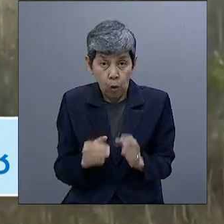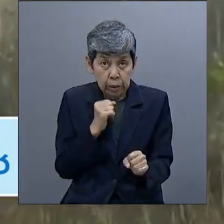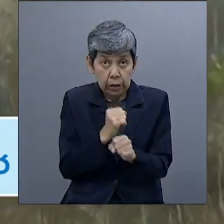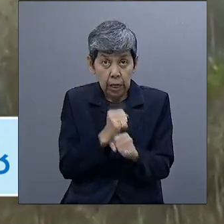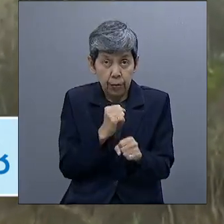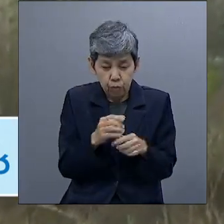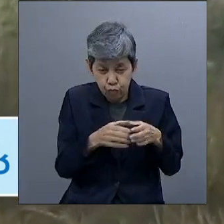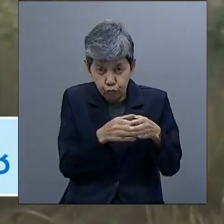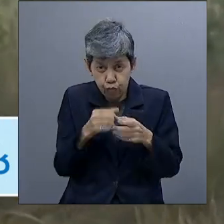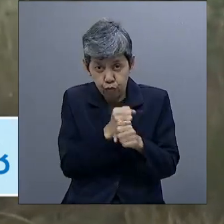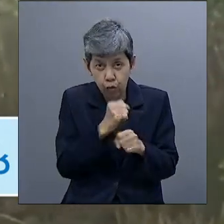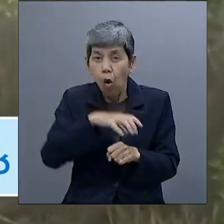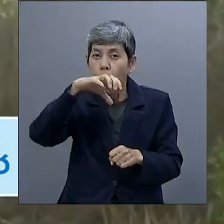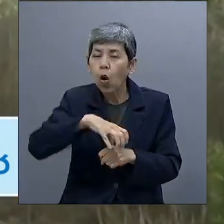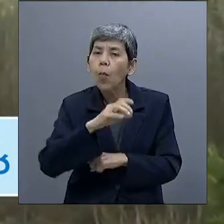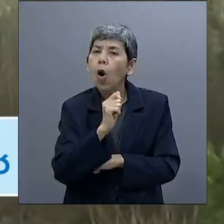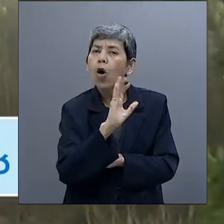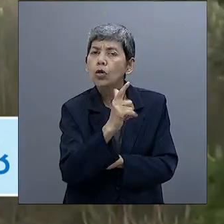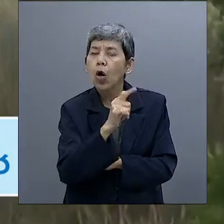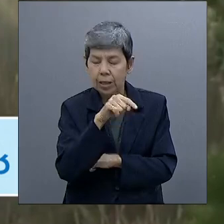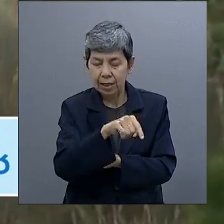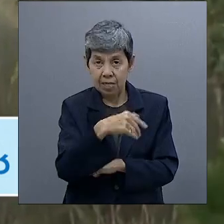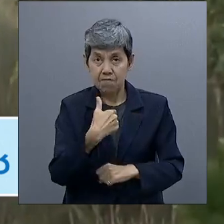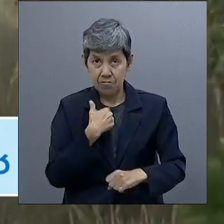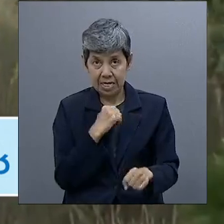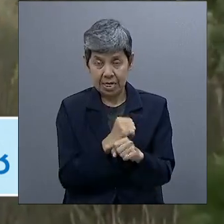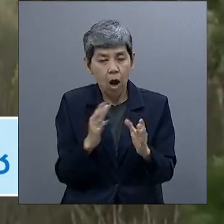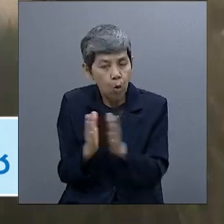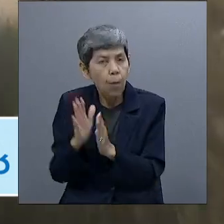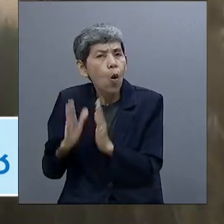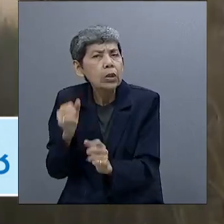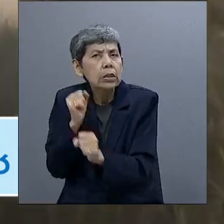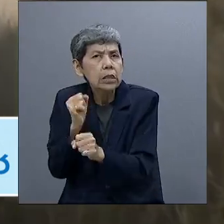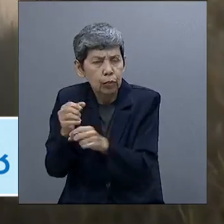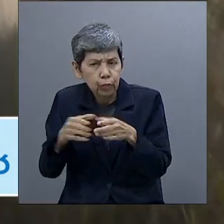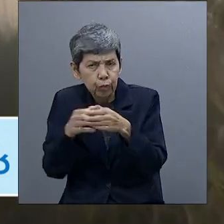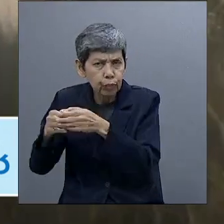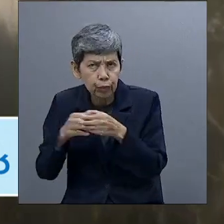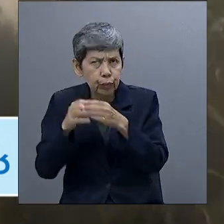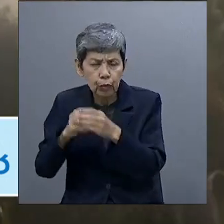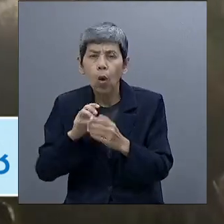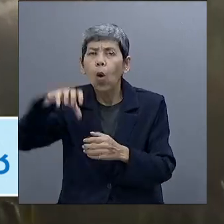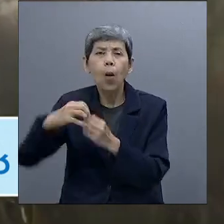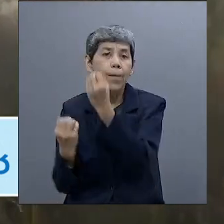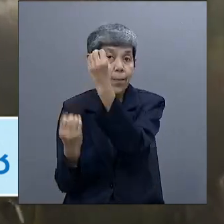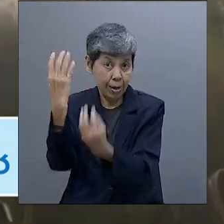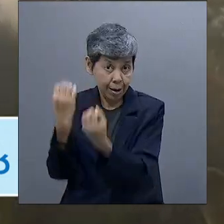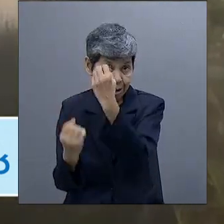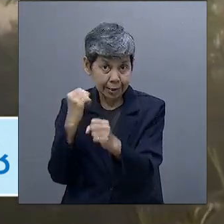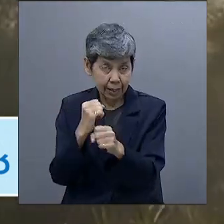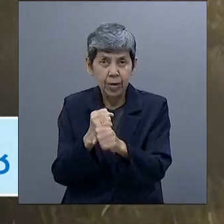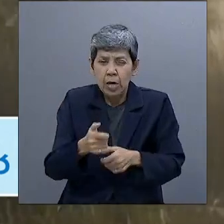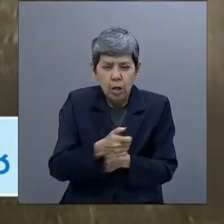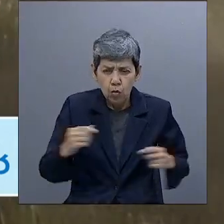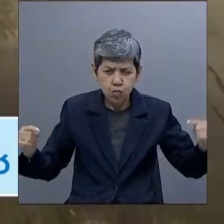เสือไฟจากกรมอุทยานแห่งชาติสัตว์ป่าและพันธุ์พืชรวมทั้งเจ้าหน้าที่ชุดเหยี่ยวไฟจากกรมป่าไม้เร่งฉีด